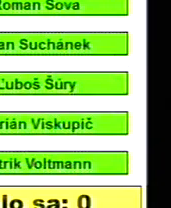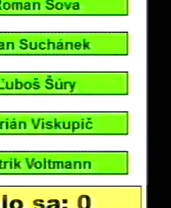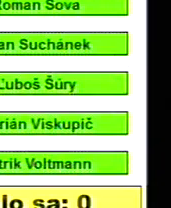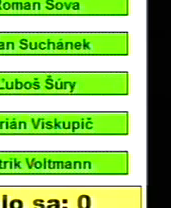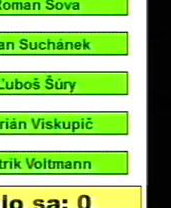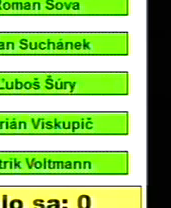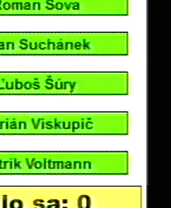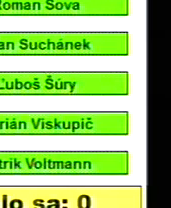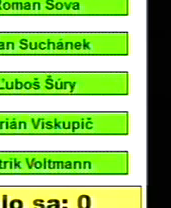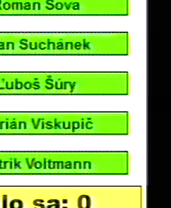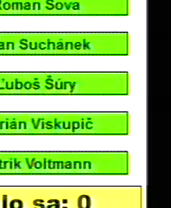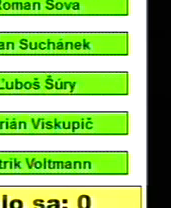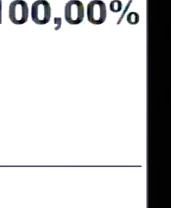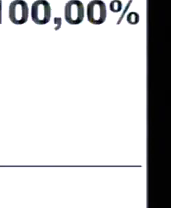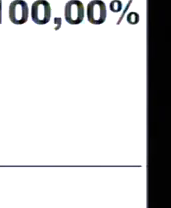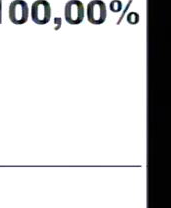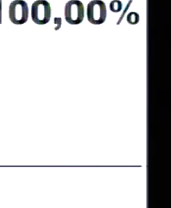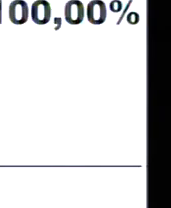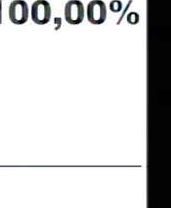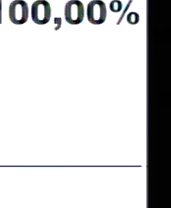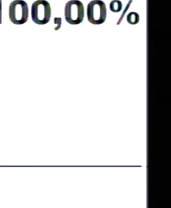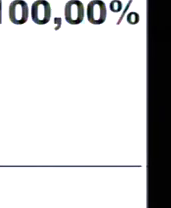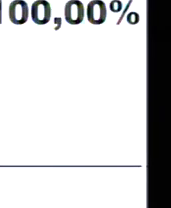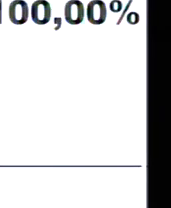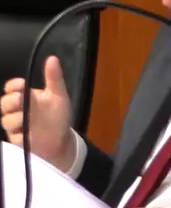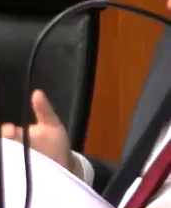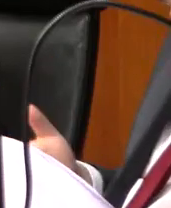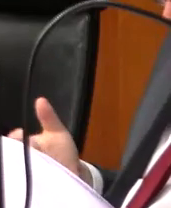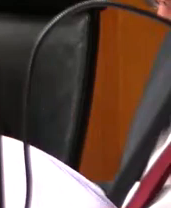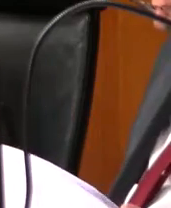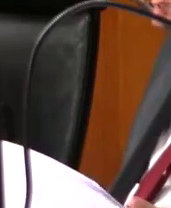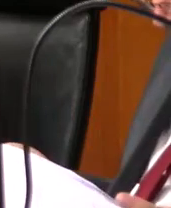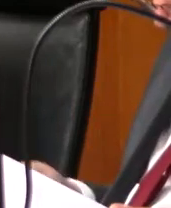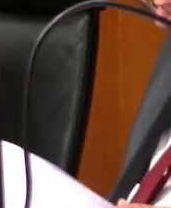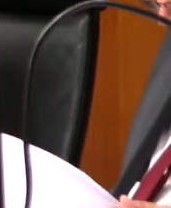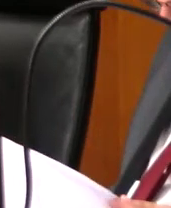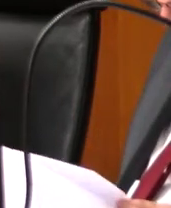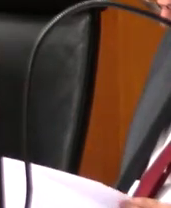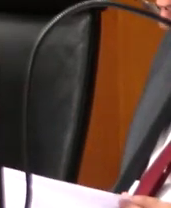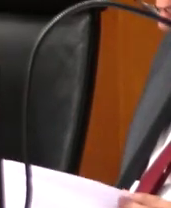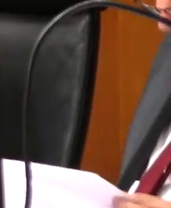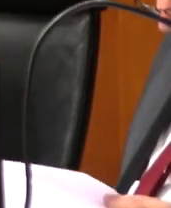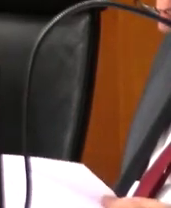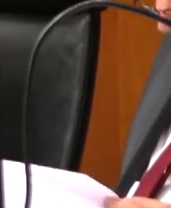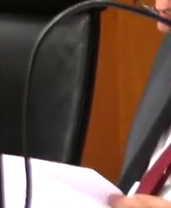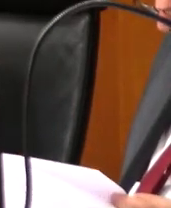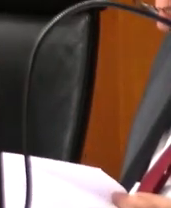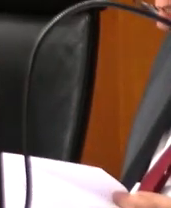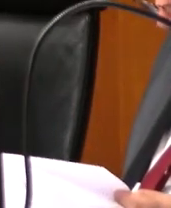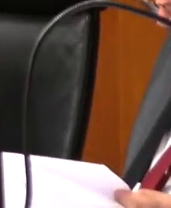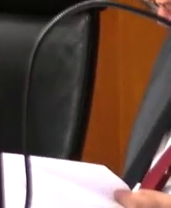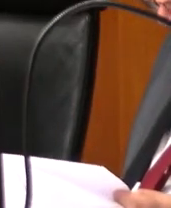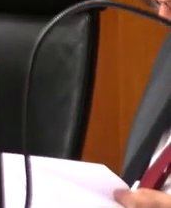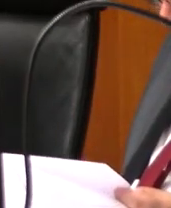Konštatujem, že uznesenie bolo prijaté jednomyselne 36 hlasmi za z 36 prítomných